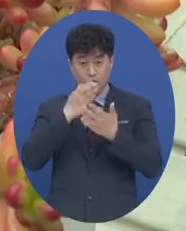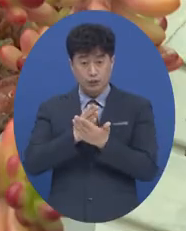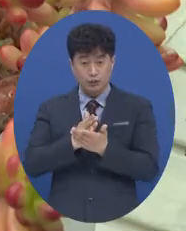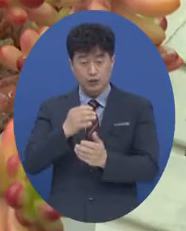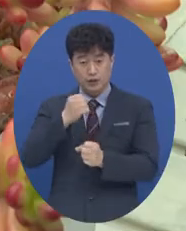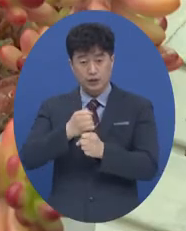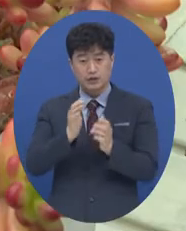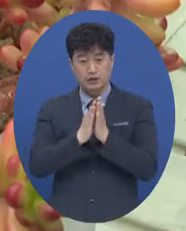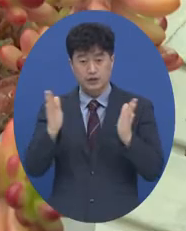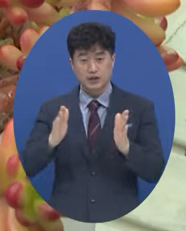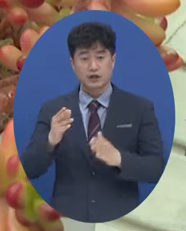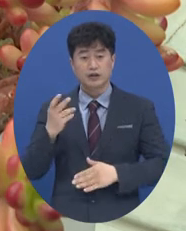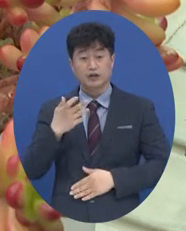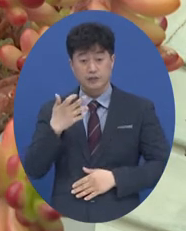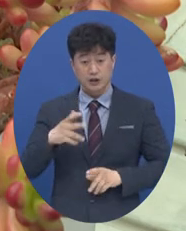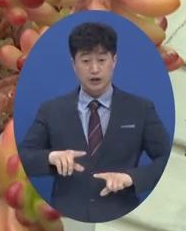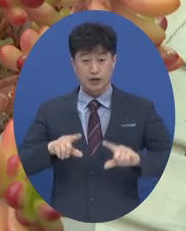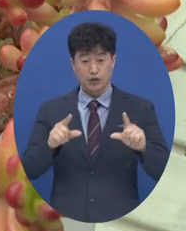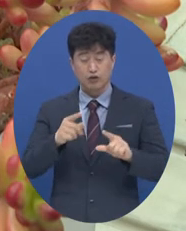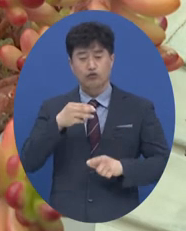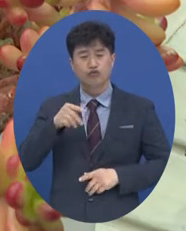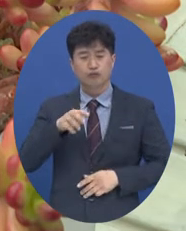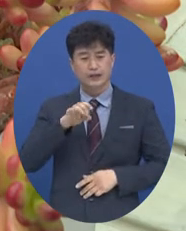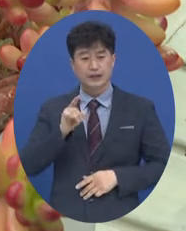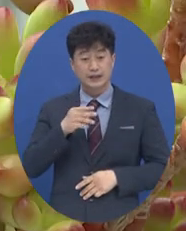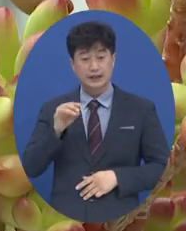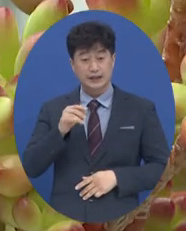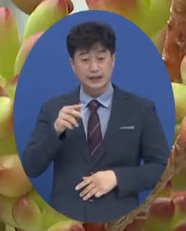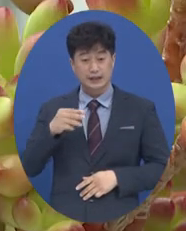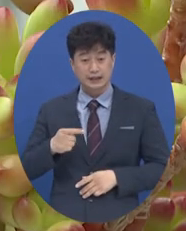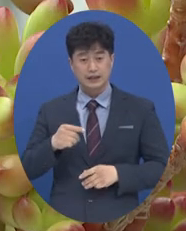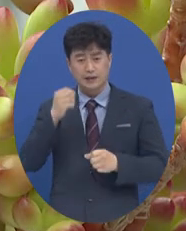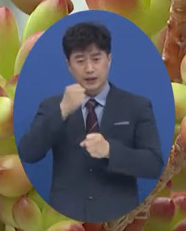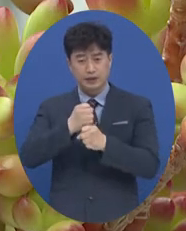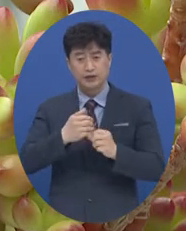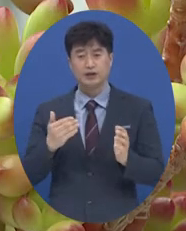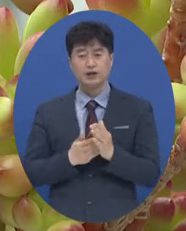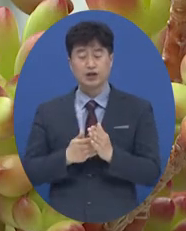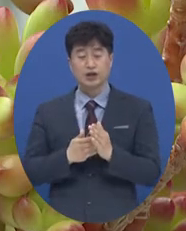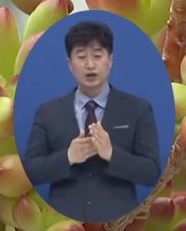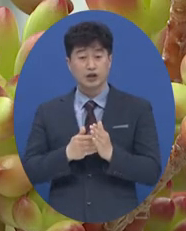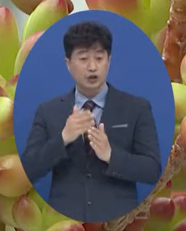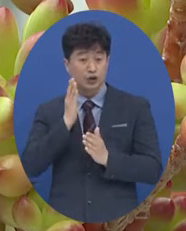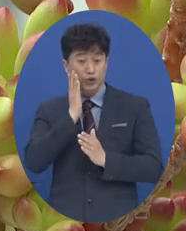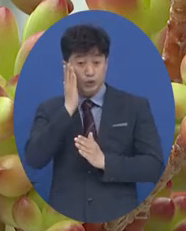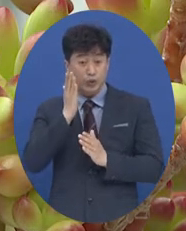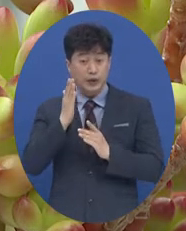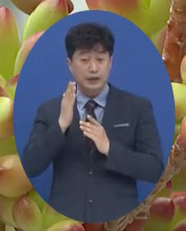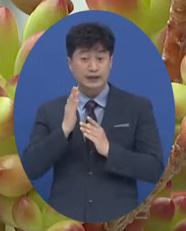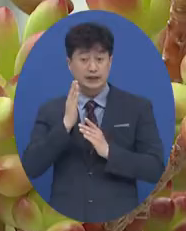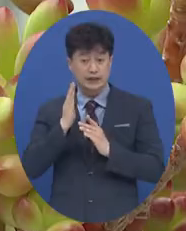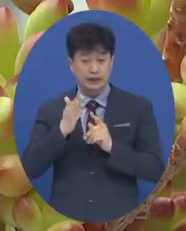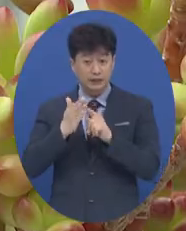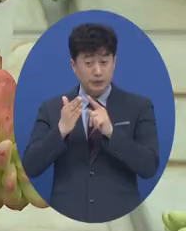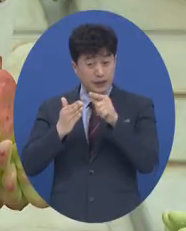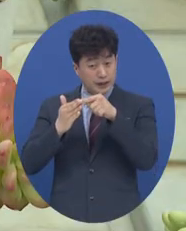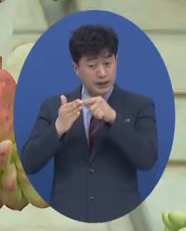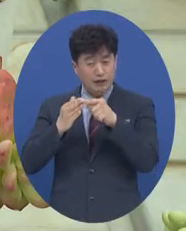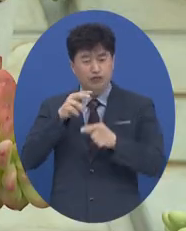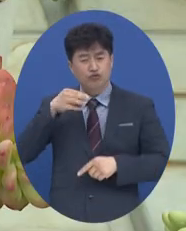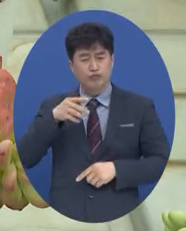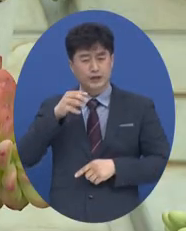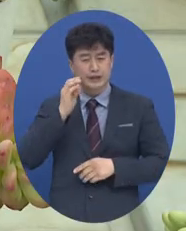2017년 국내 최초로 루비 틴트를 개발했습니다 연두색 잎 끝부분이 룩이 색으로 물드는 게 특징